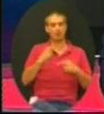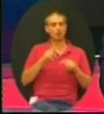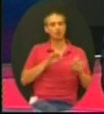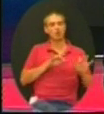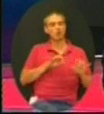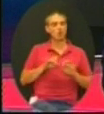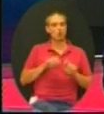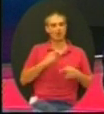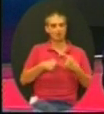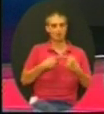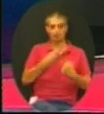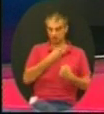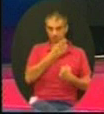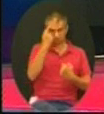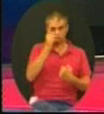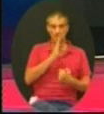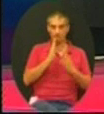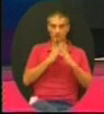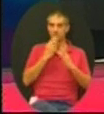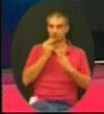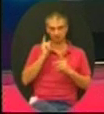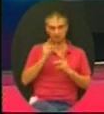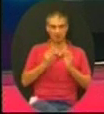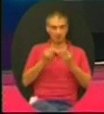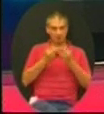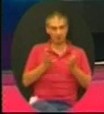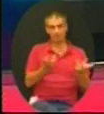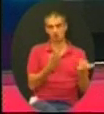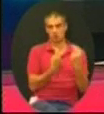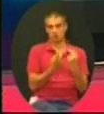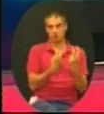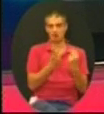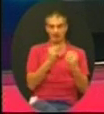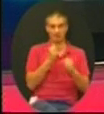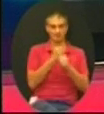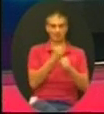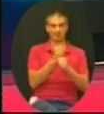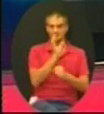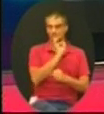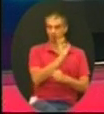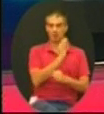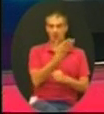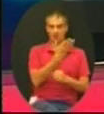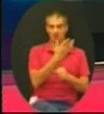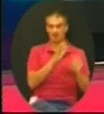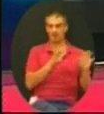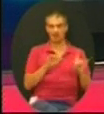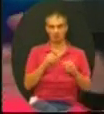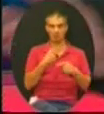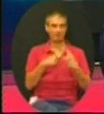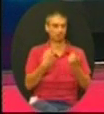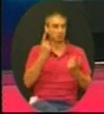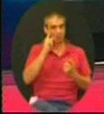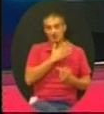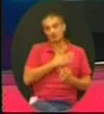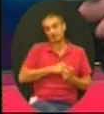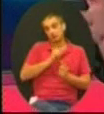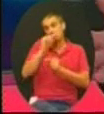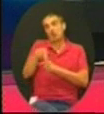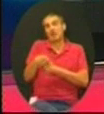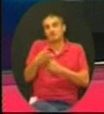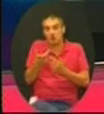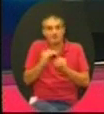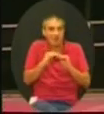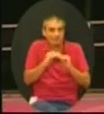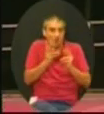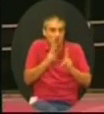ועל רפורמים. את חושבת שהבית היהודי צריך לפתוח את שעריו גם נציגים של הרפורמים והקונסרבטיבים? אני לא יודעת אם ירצו לבוא, אבל